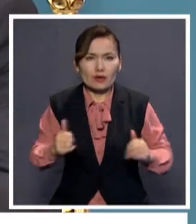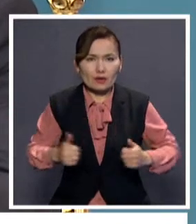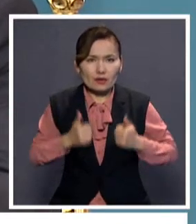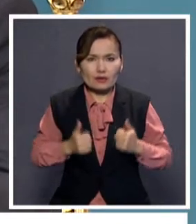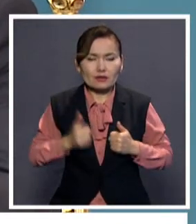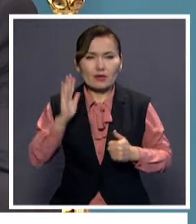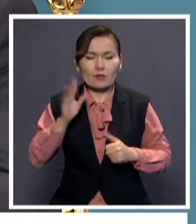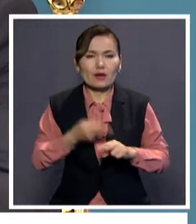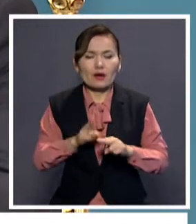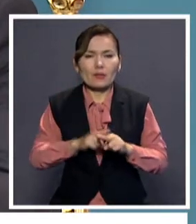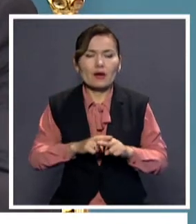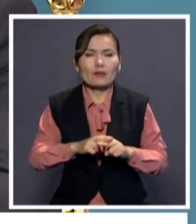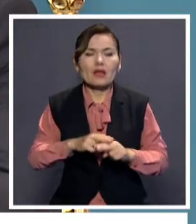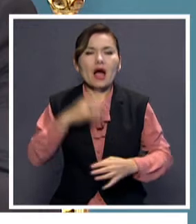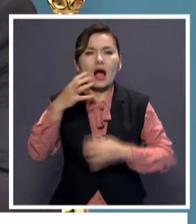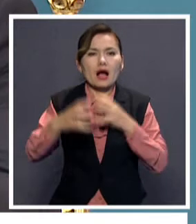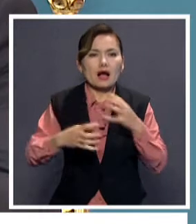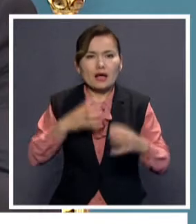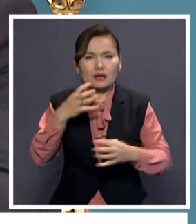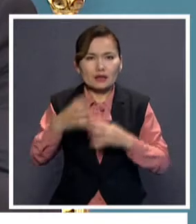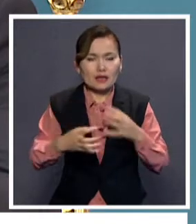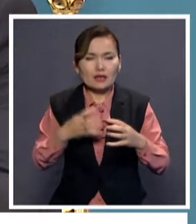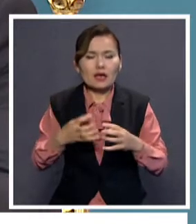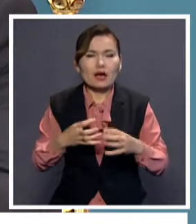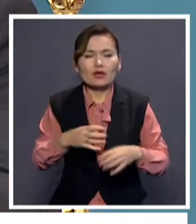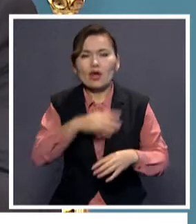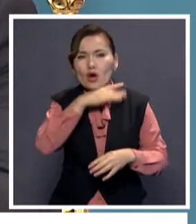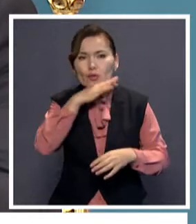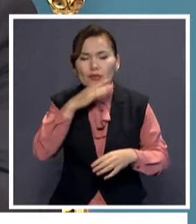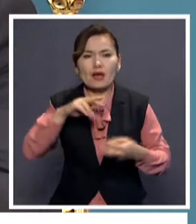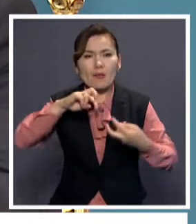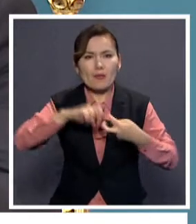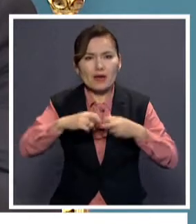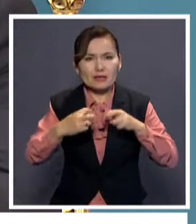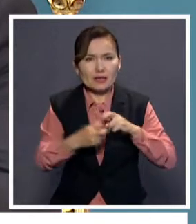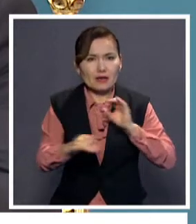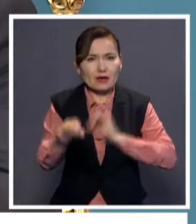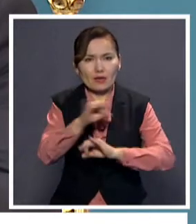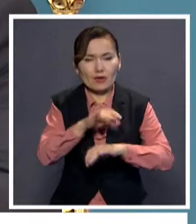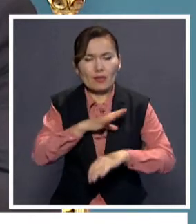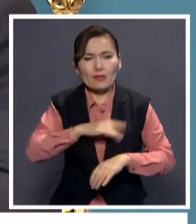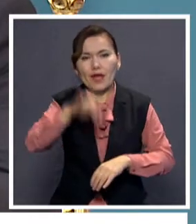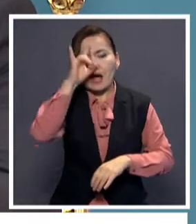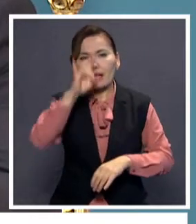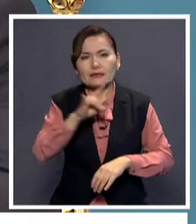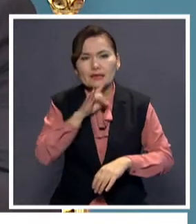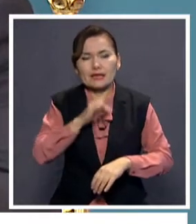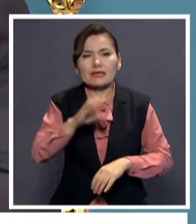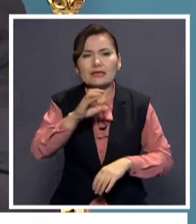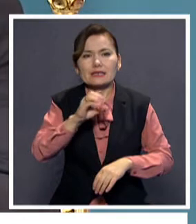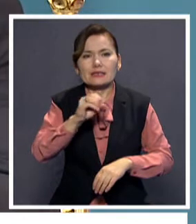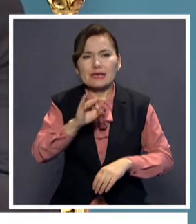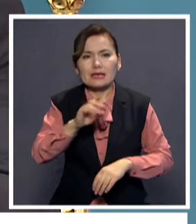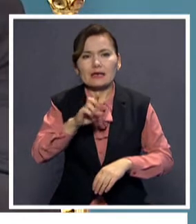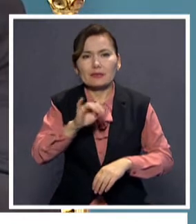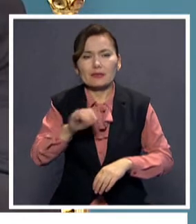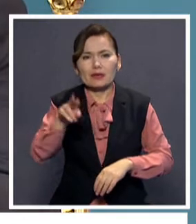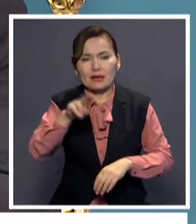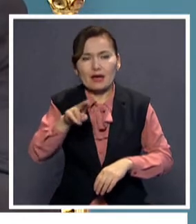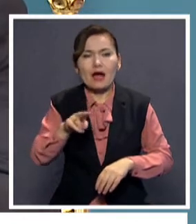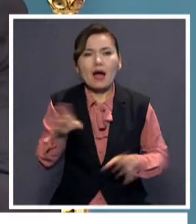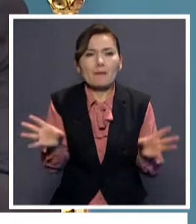өзекті халықаралық өңірлік мәселелерге ерекше көңіл бөлінді. Қазақстан мен Сербия арасындағы ықпалдастығымыз одан